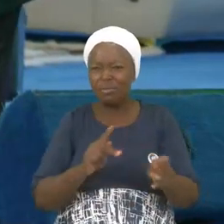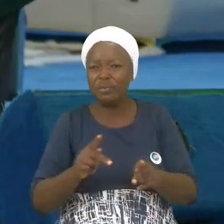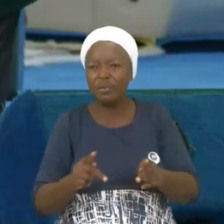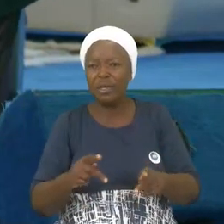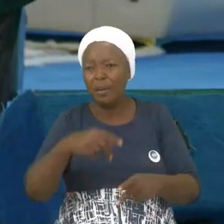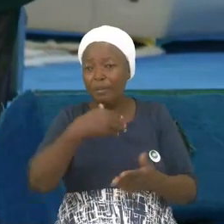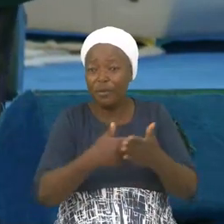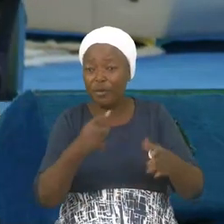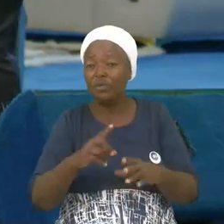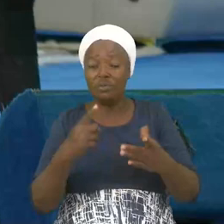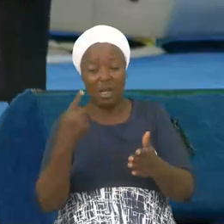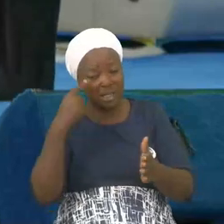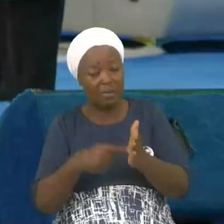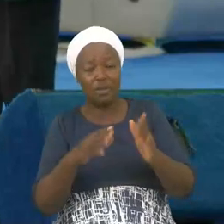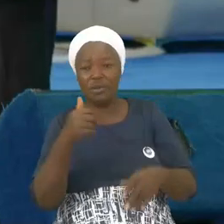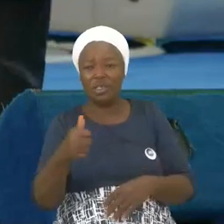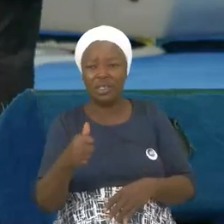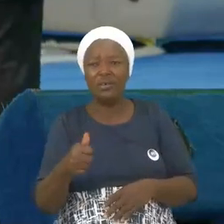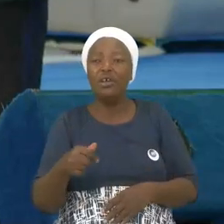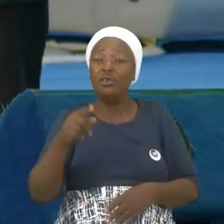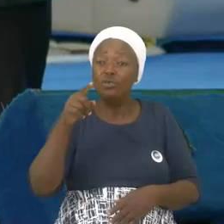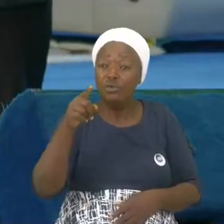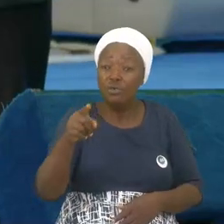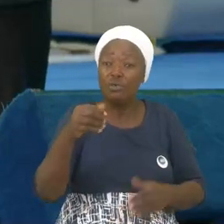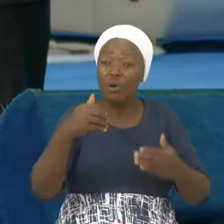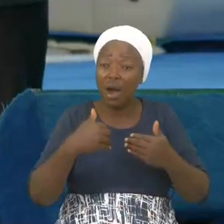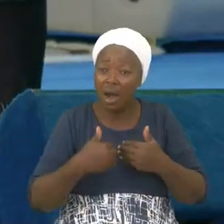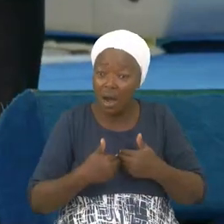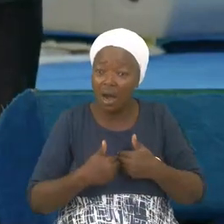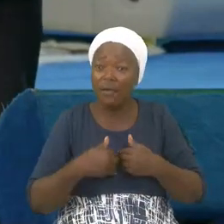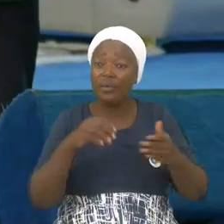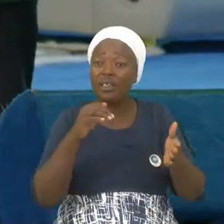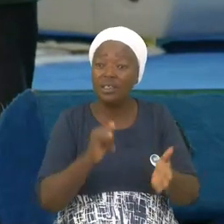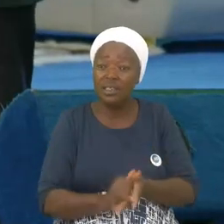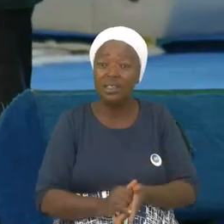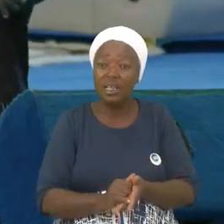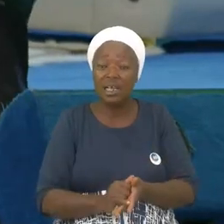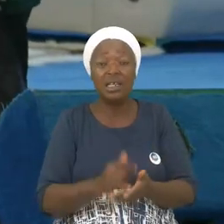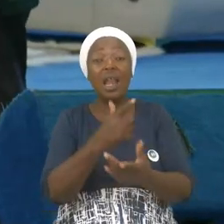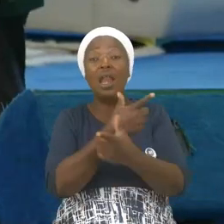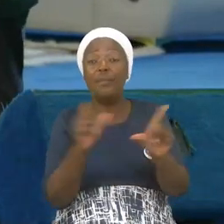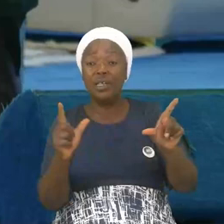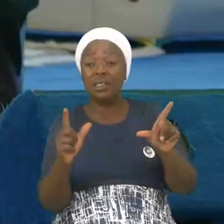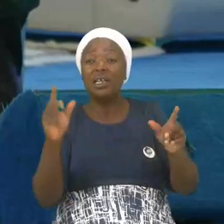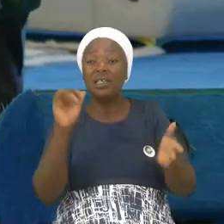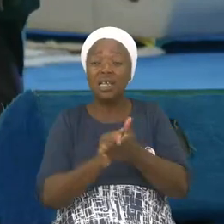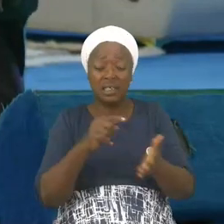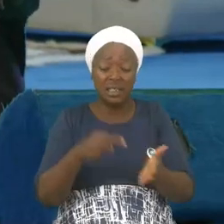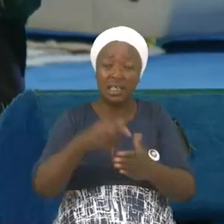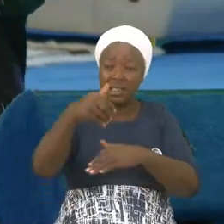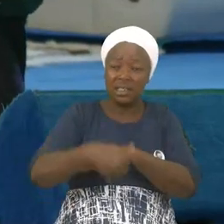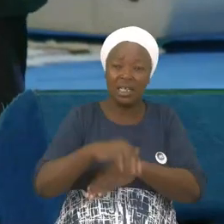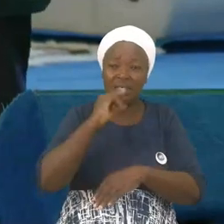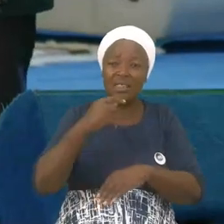et examine-toi. Tu n'attends pas les autres avant de t'examiner. Tu